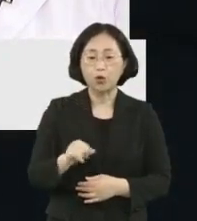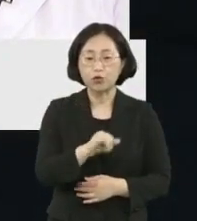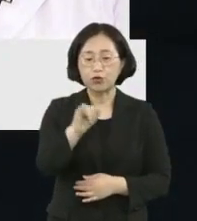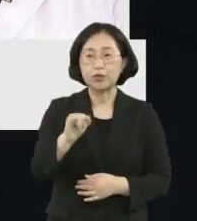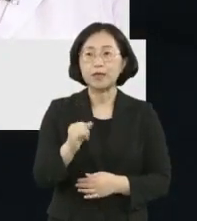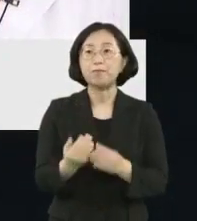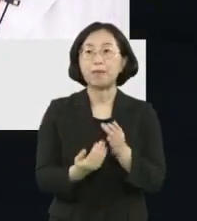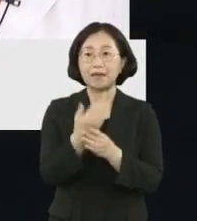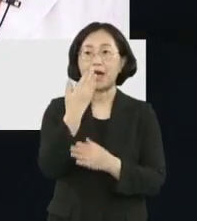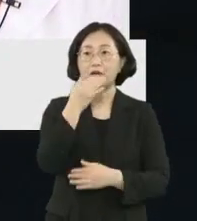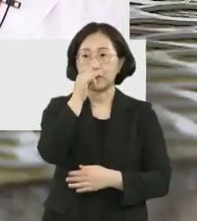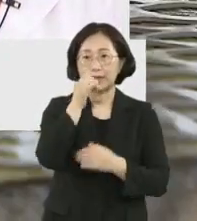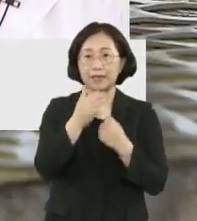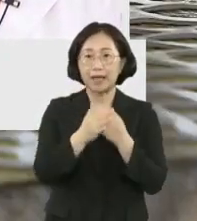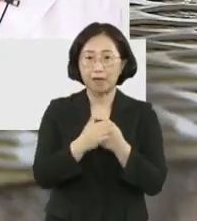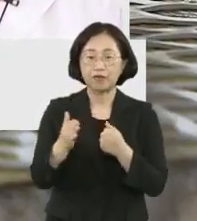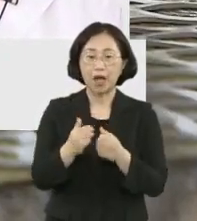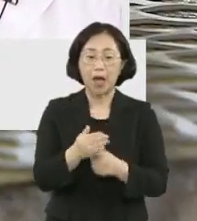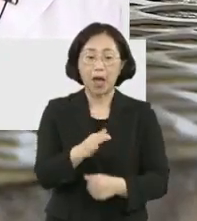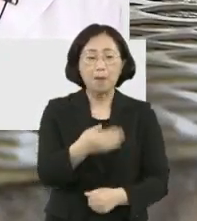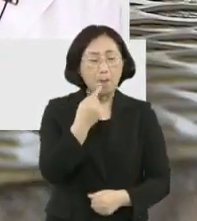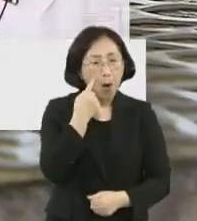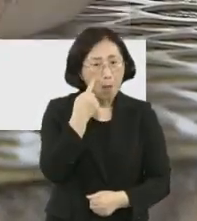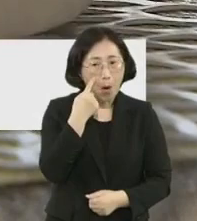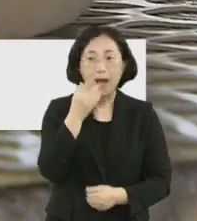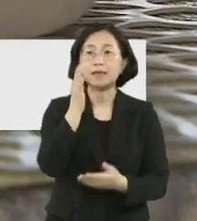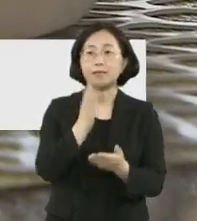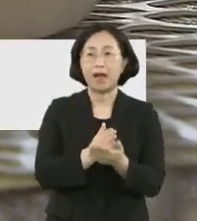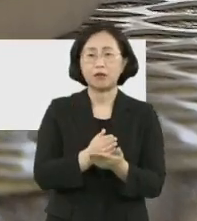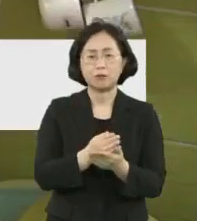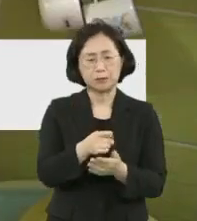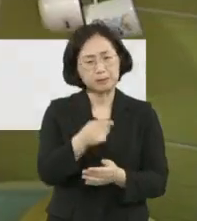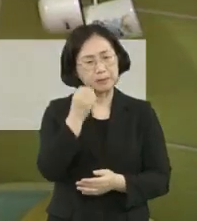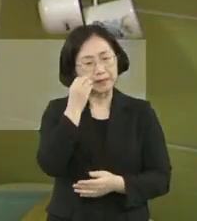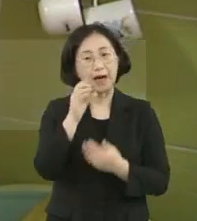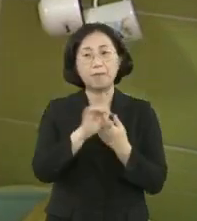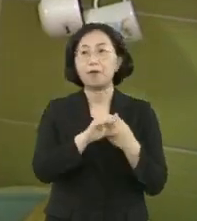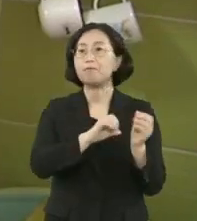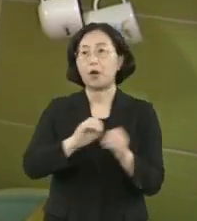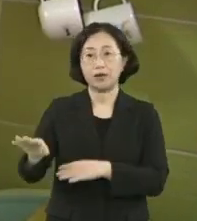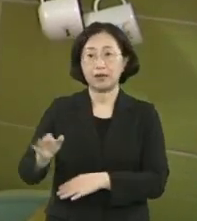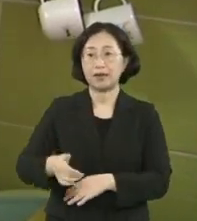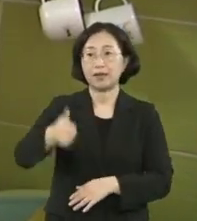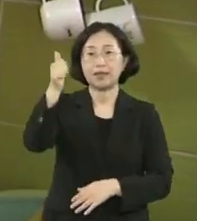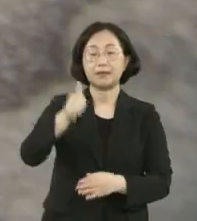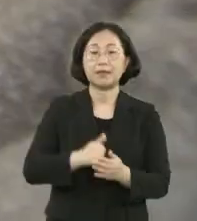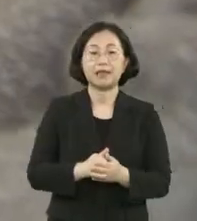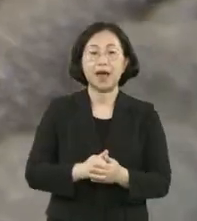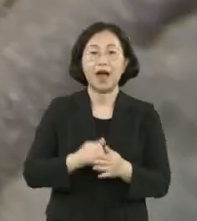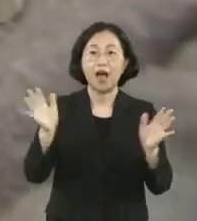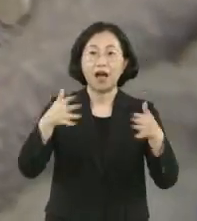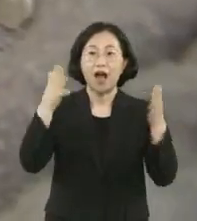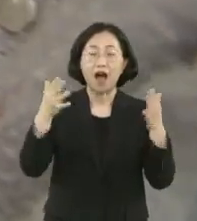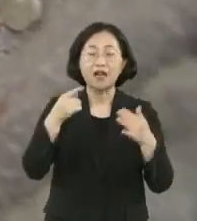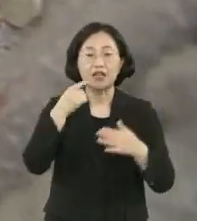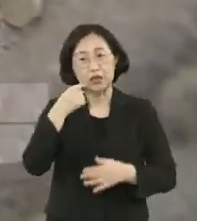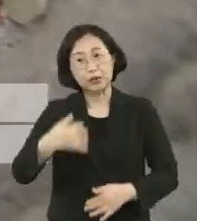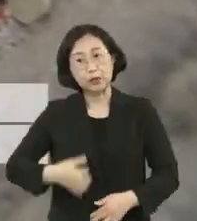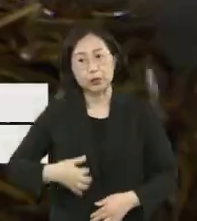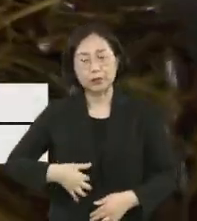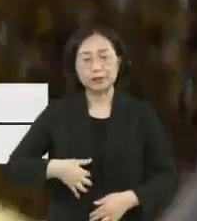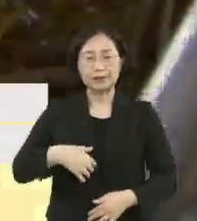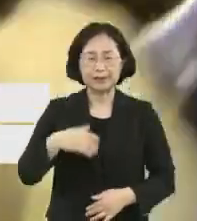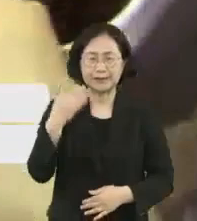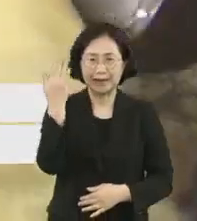발생시킬 수가 있기 때문에 보기를 하시는 것보다는 바로 폐기를 하시는 것이죠. 가을 식중독은 개인 위생을 철저히 하고